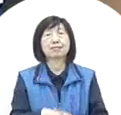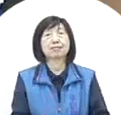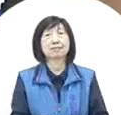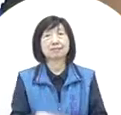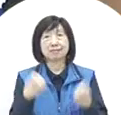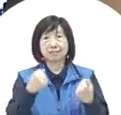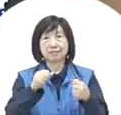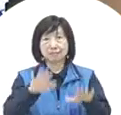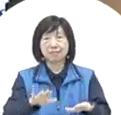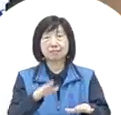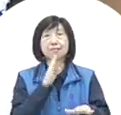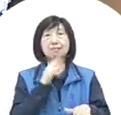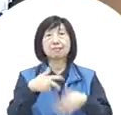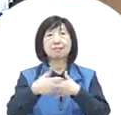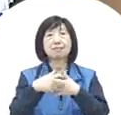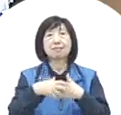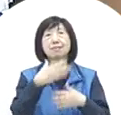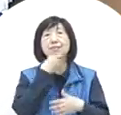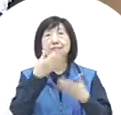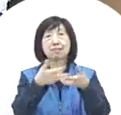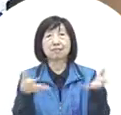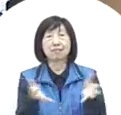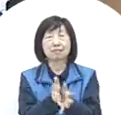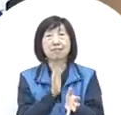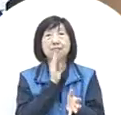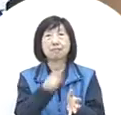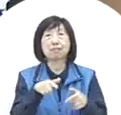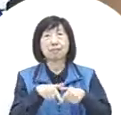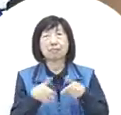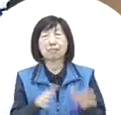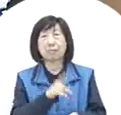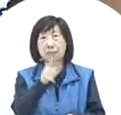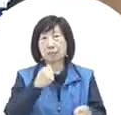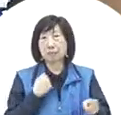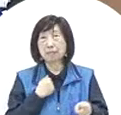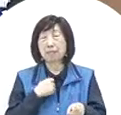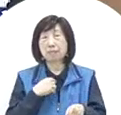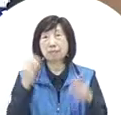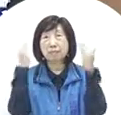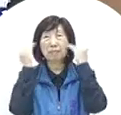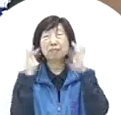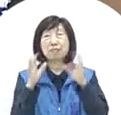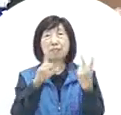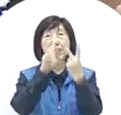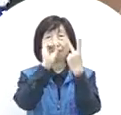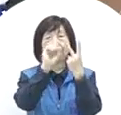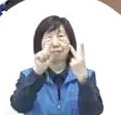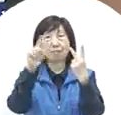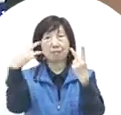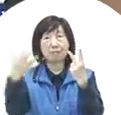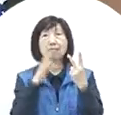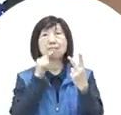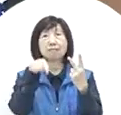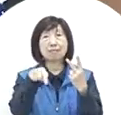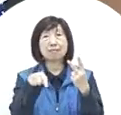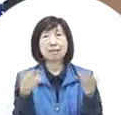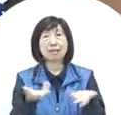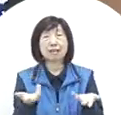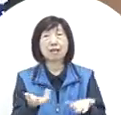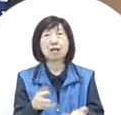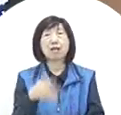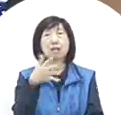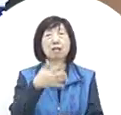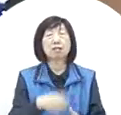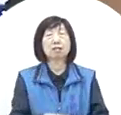在卫福部他的那个性隐私 没有啦。我问你知不知道南韩的2018年的 N 号房事，你就讲我问什么答什么，